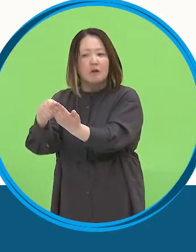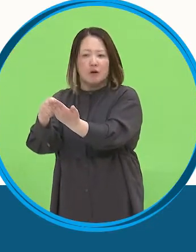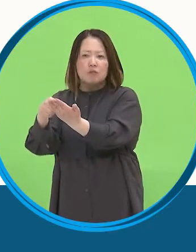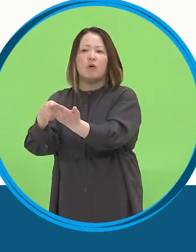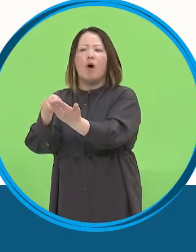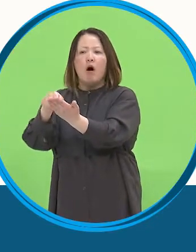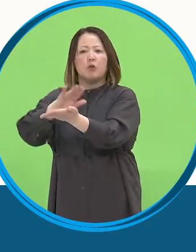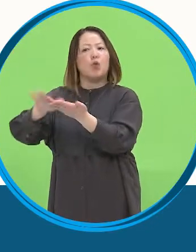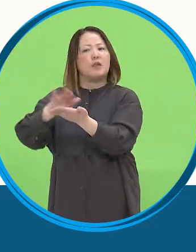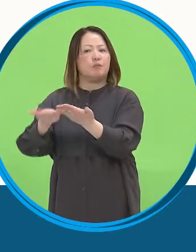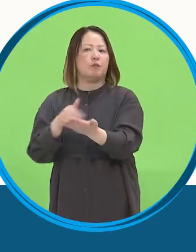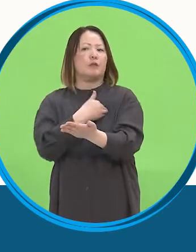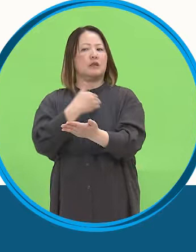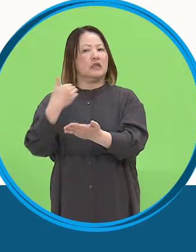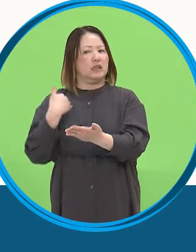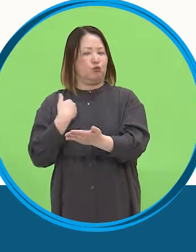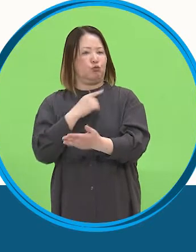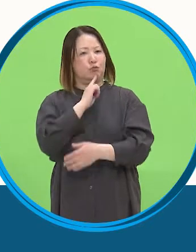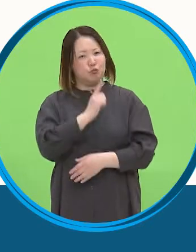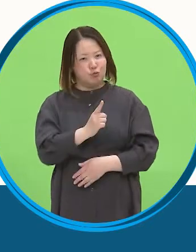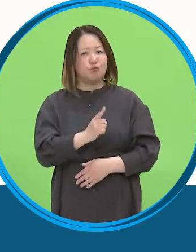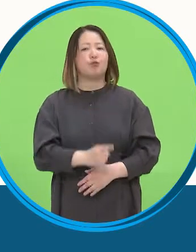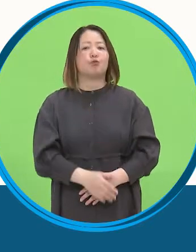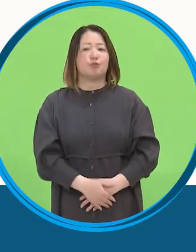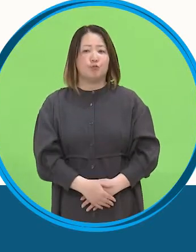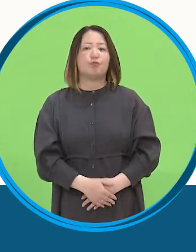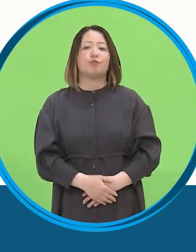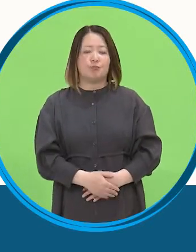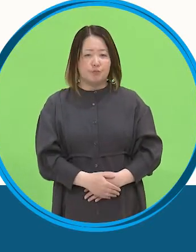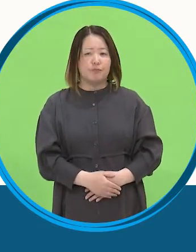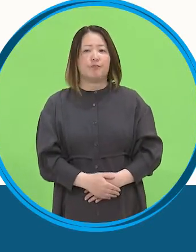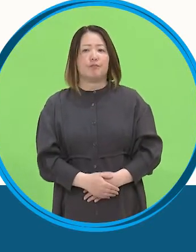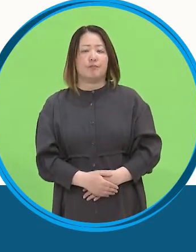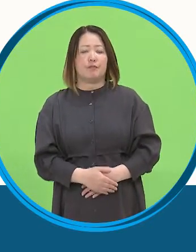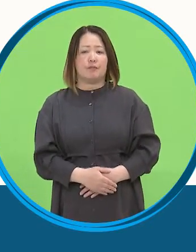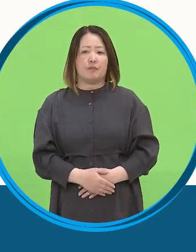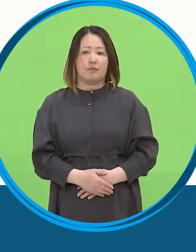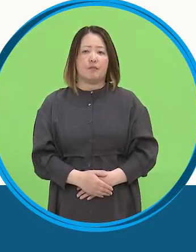と風を送ることで本を除菌するという仕組みなんです。